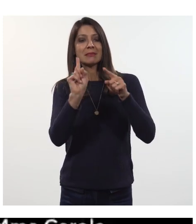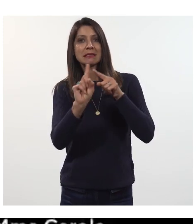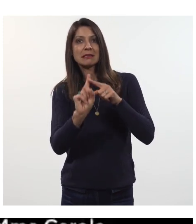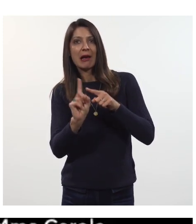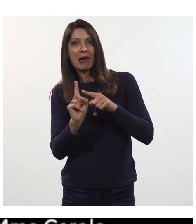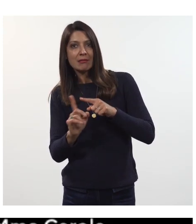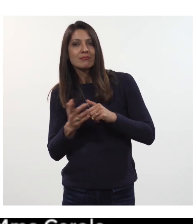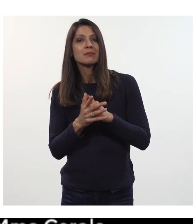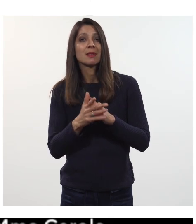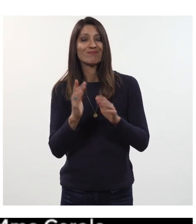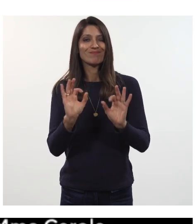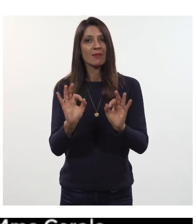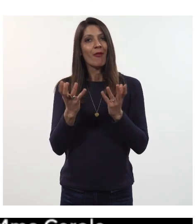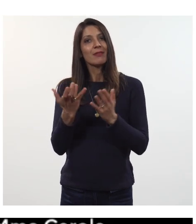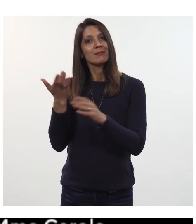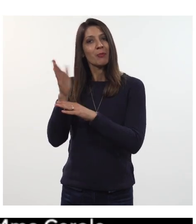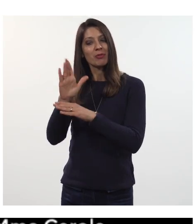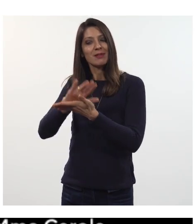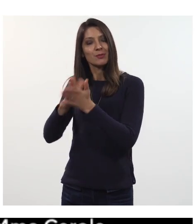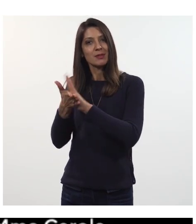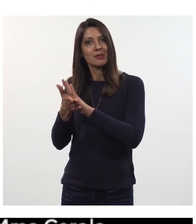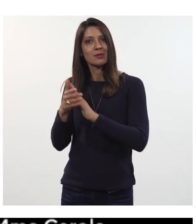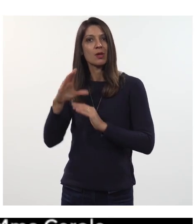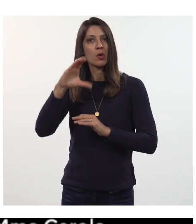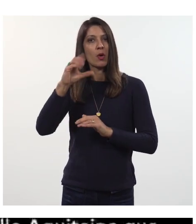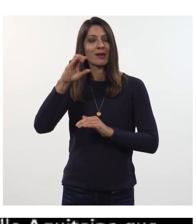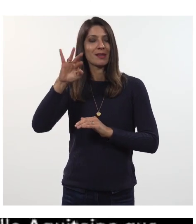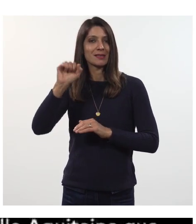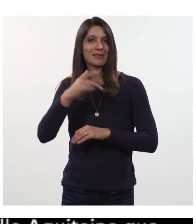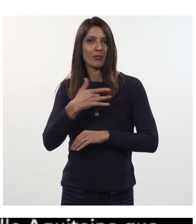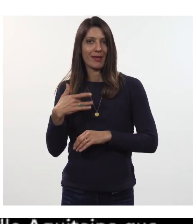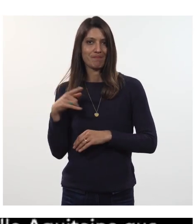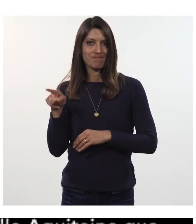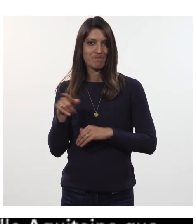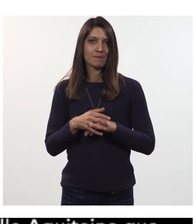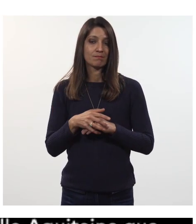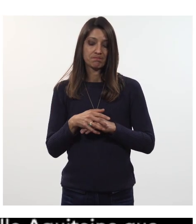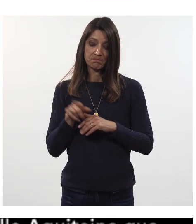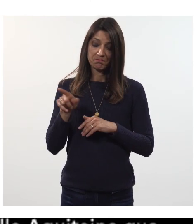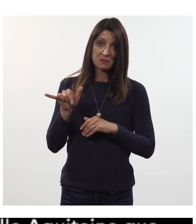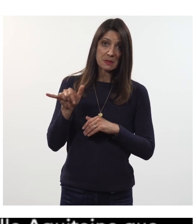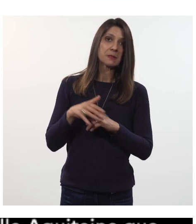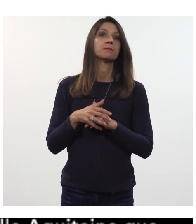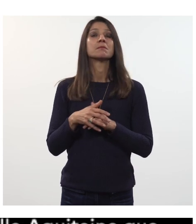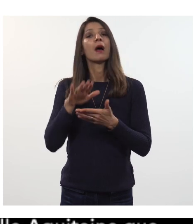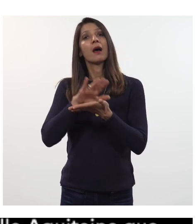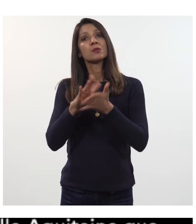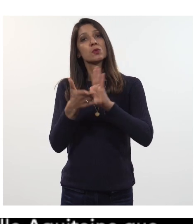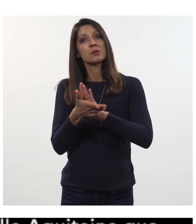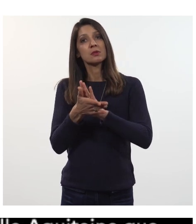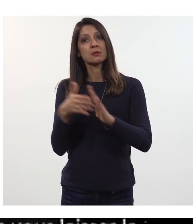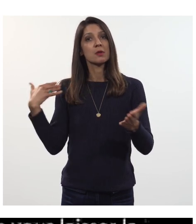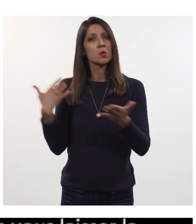vos interventions, j'aimerais vous présenter l'association Coactis Santé. Qui sommes-nous? Nous sommes une association engagée